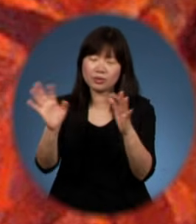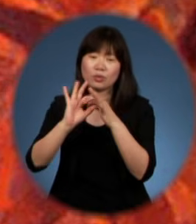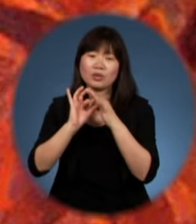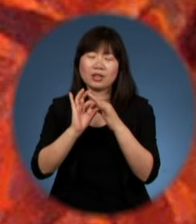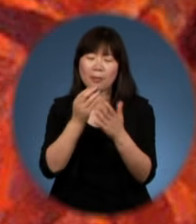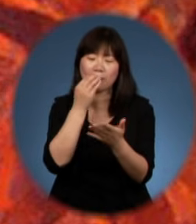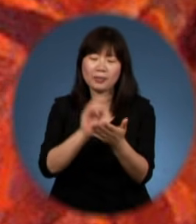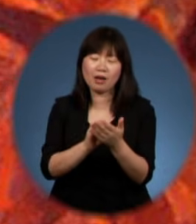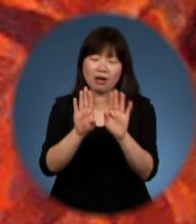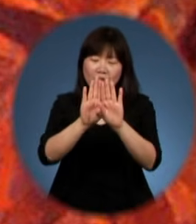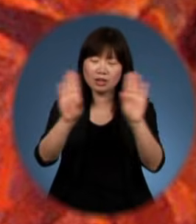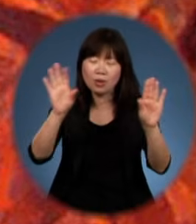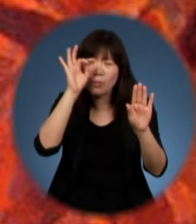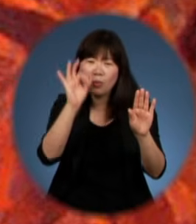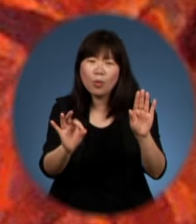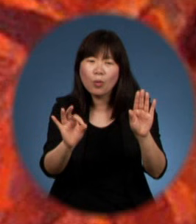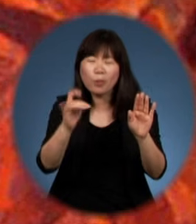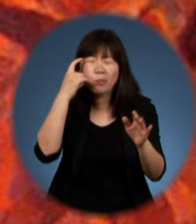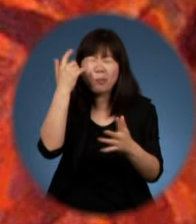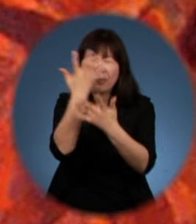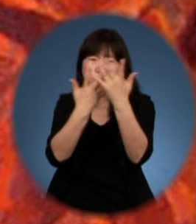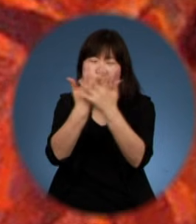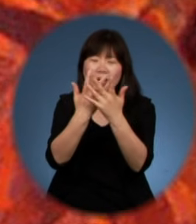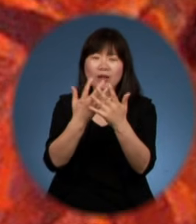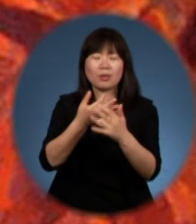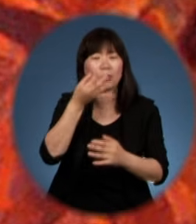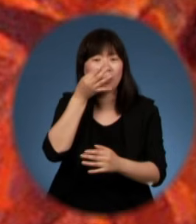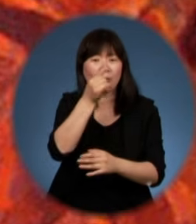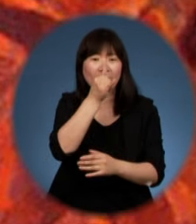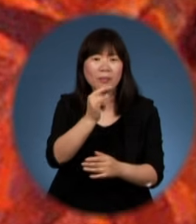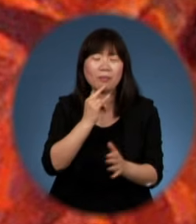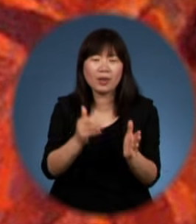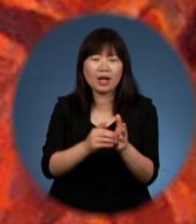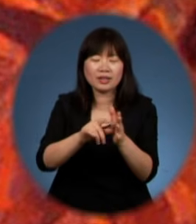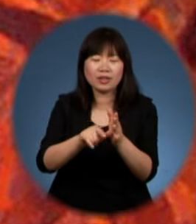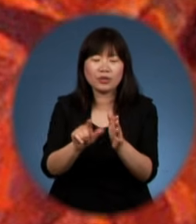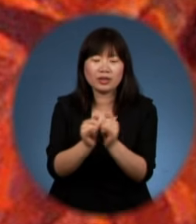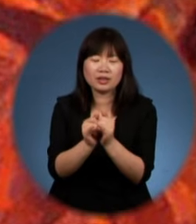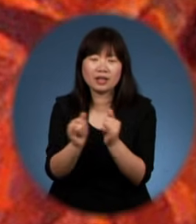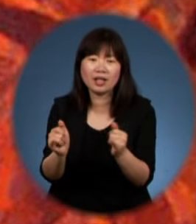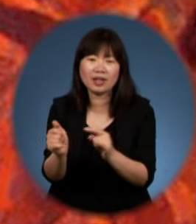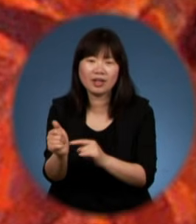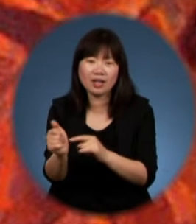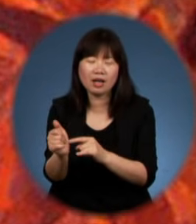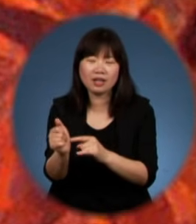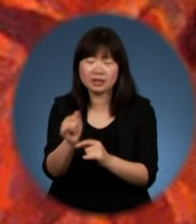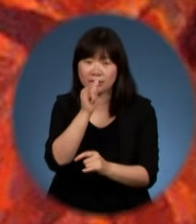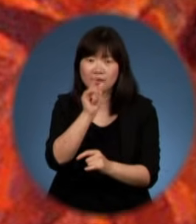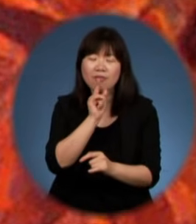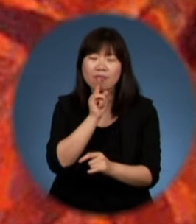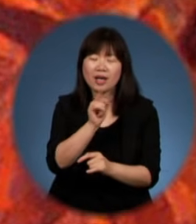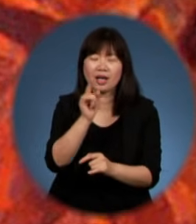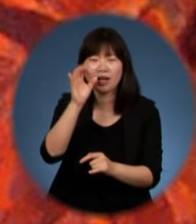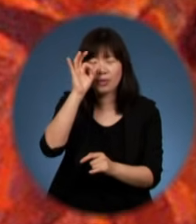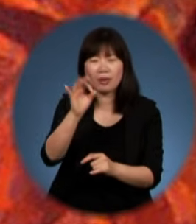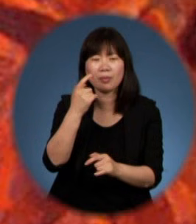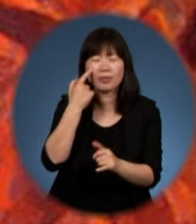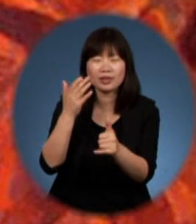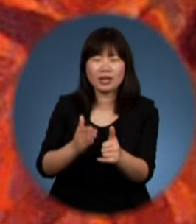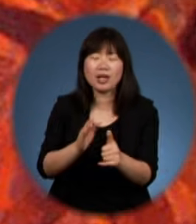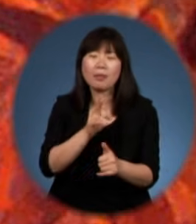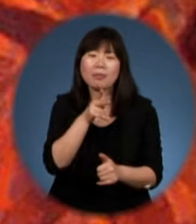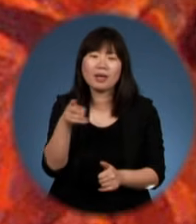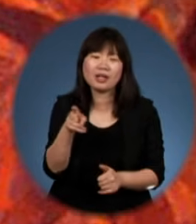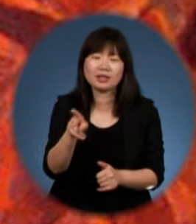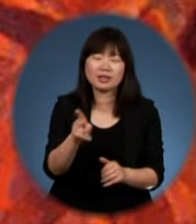모아 볼까요 그 환영이 보이겠죠 그때 어떤 사람들은 있었다고 가정해 봅시다 누굴까요 바로 이